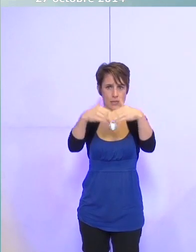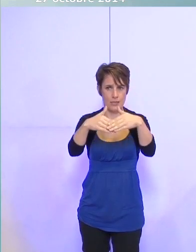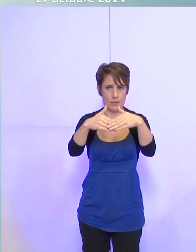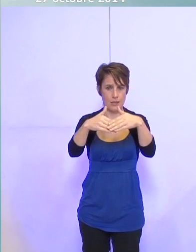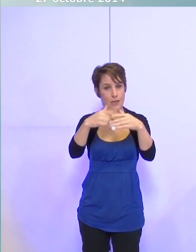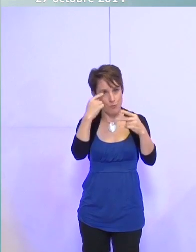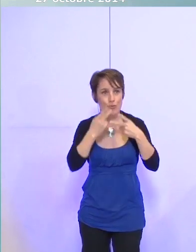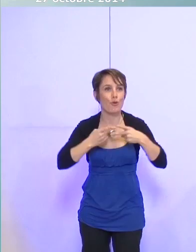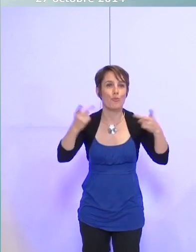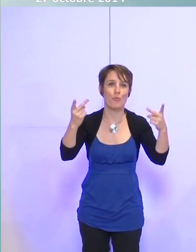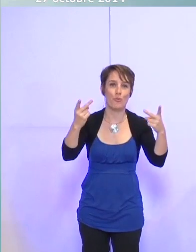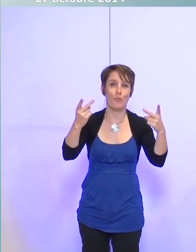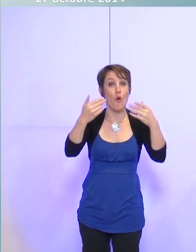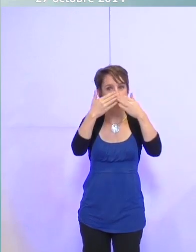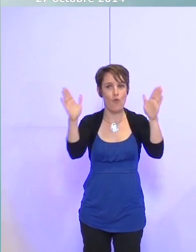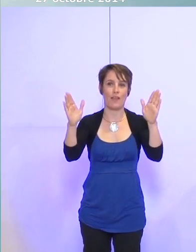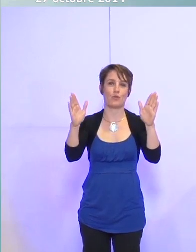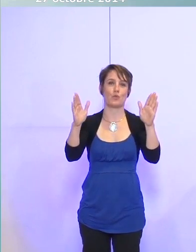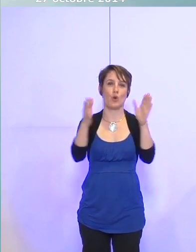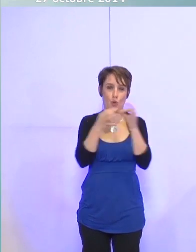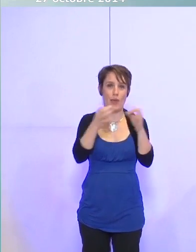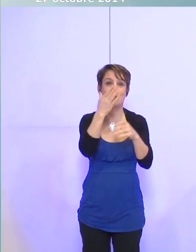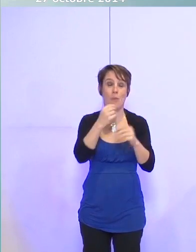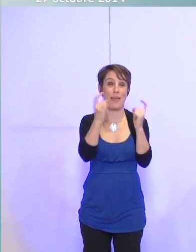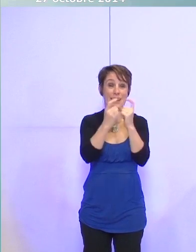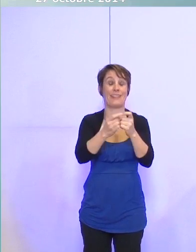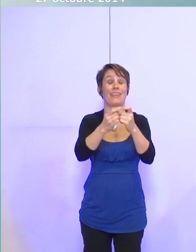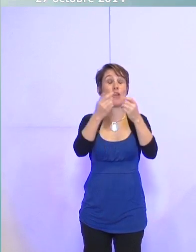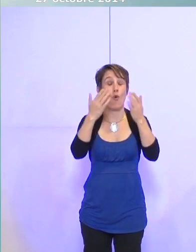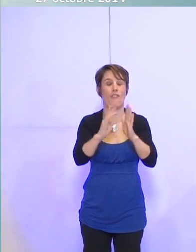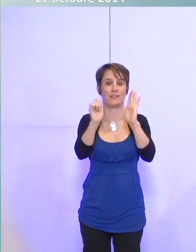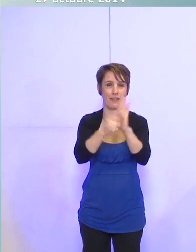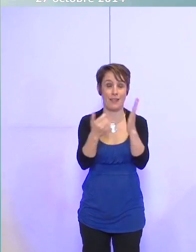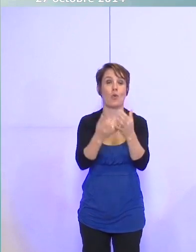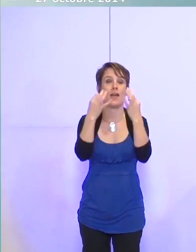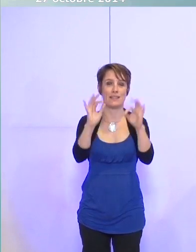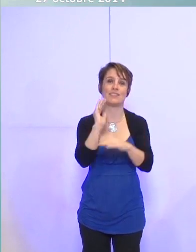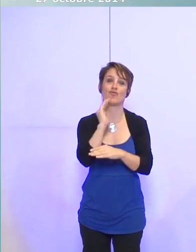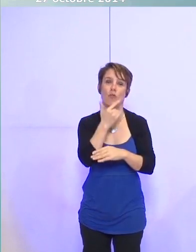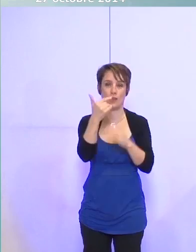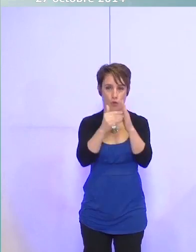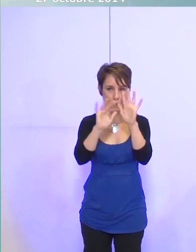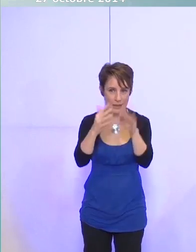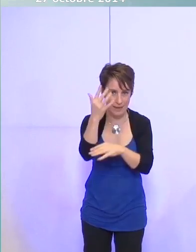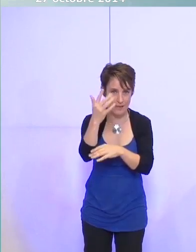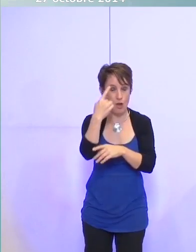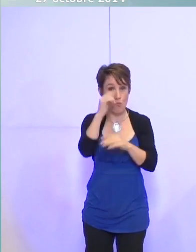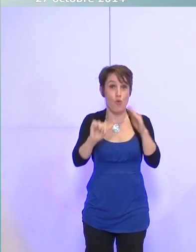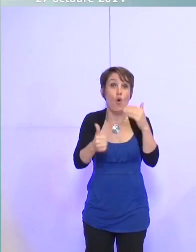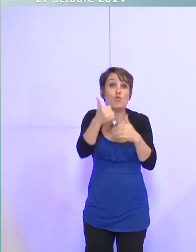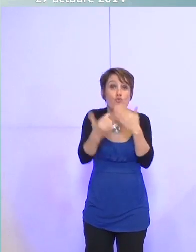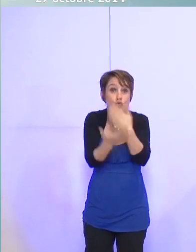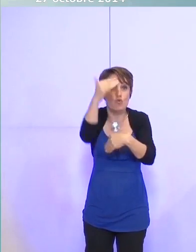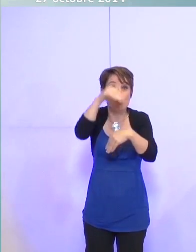nouvelle, l'ouverture de La Belle Électrique le 10 janvier 2015 pour une journée... et une très longue nuit